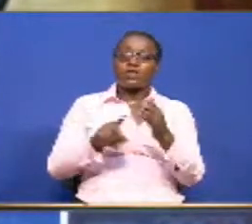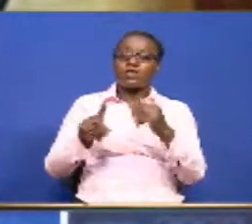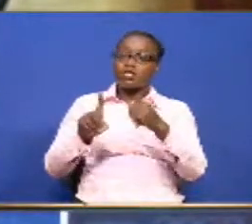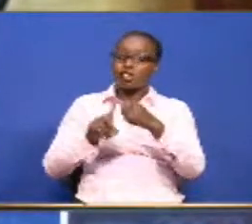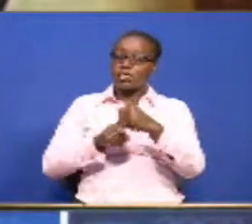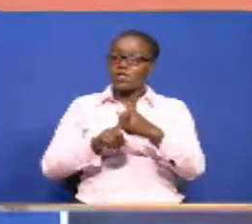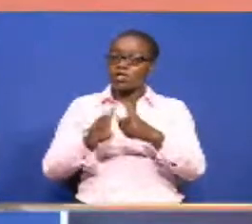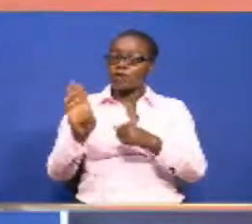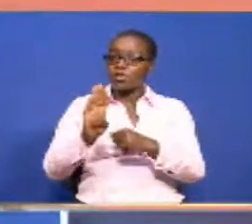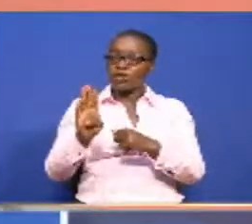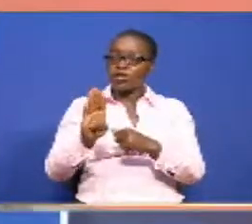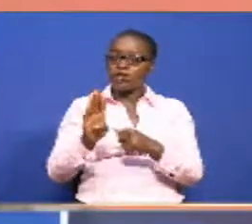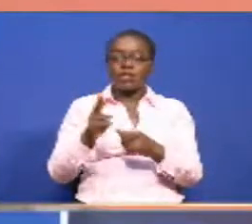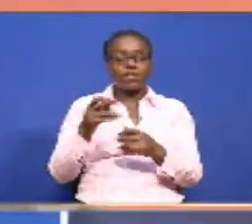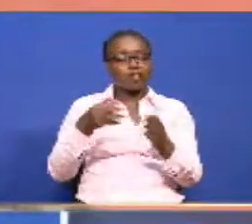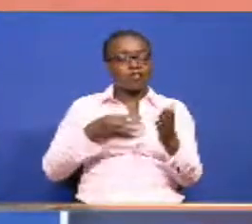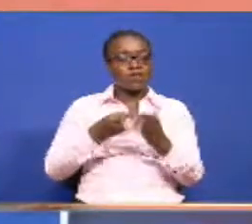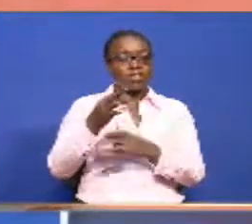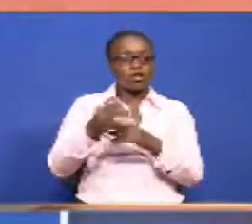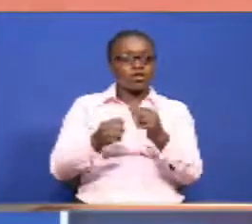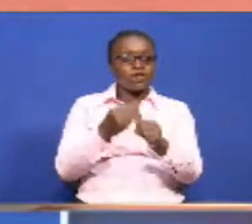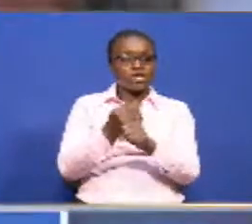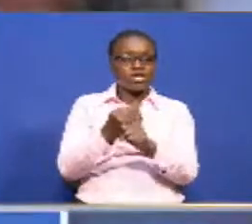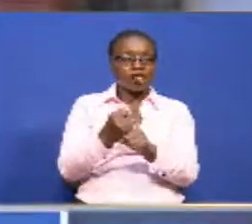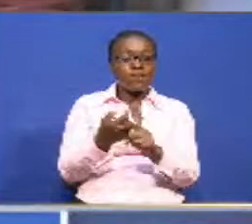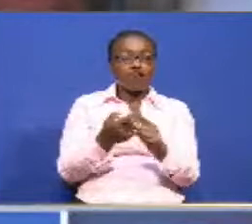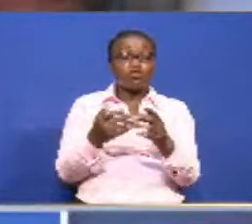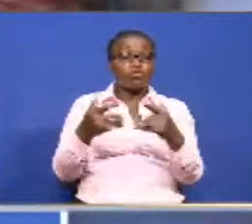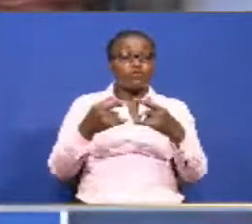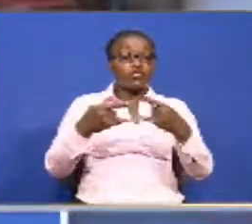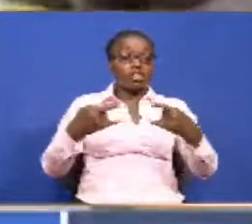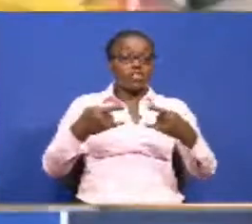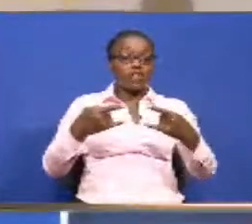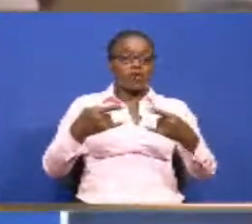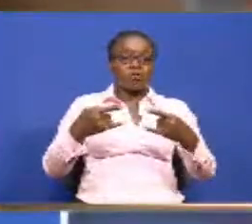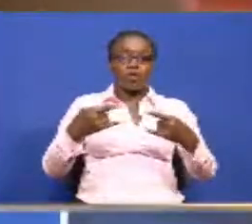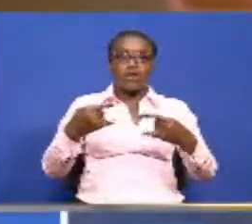in one financial year. Kutokana na pengo la shilingi bilioni